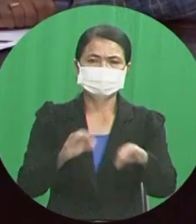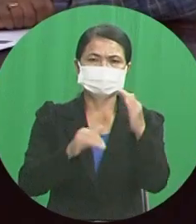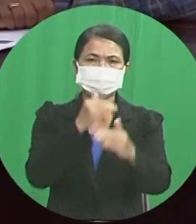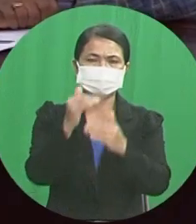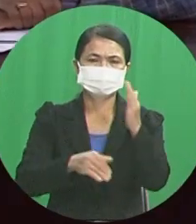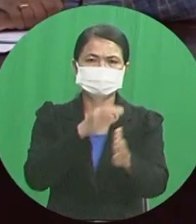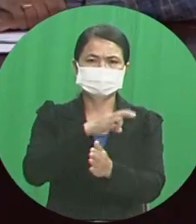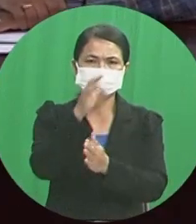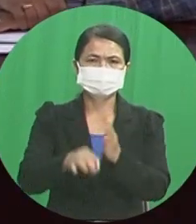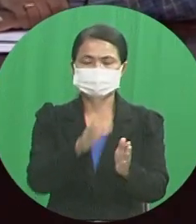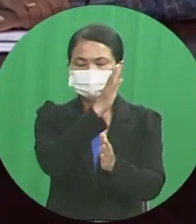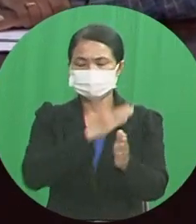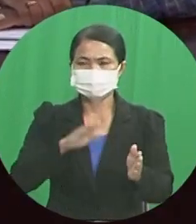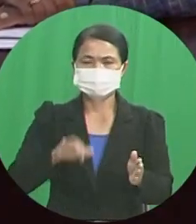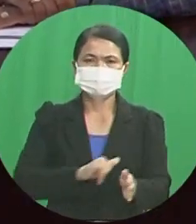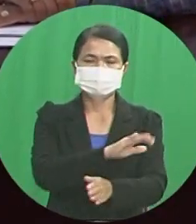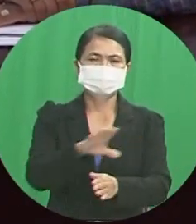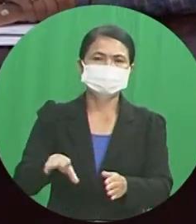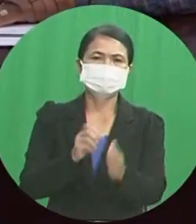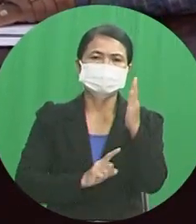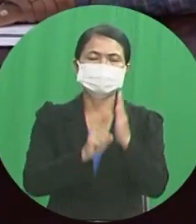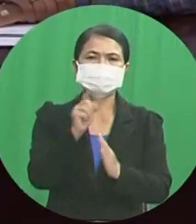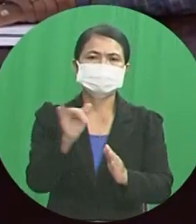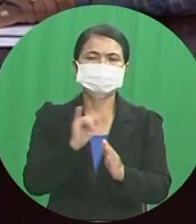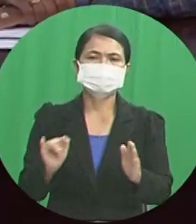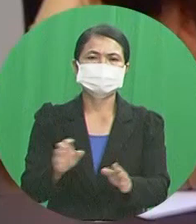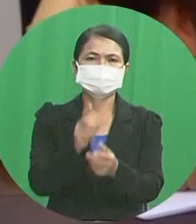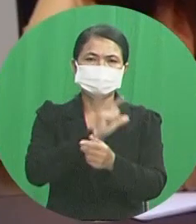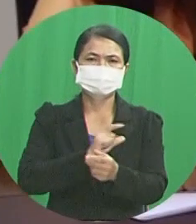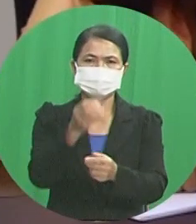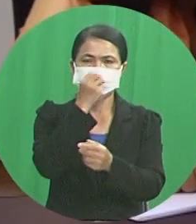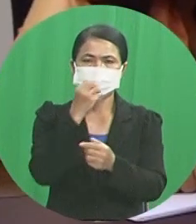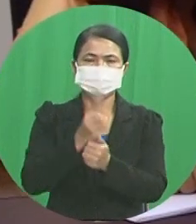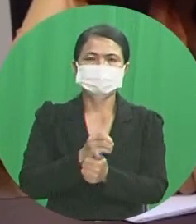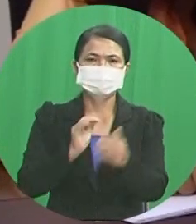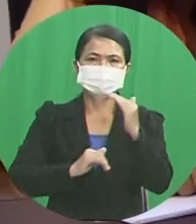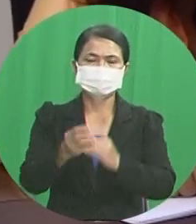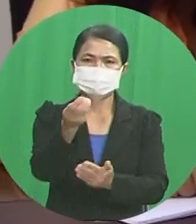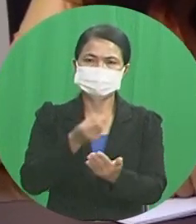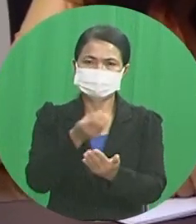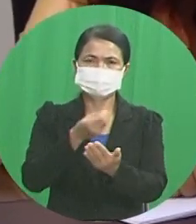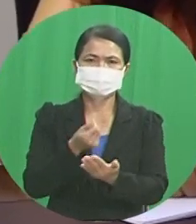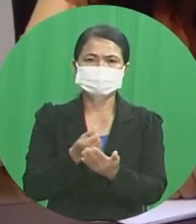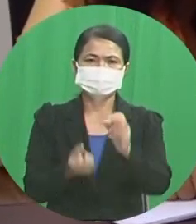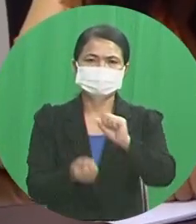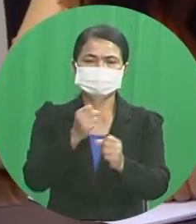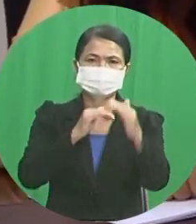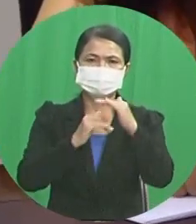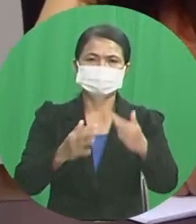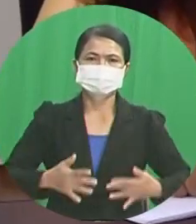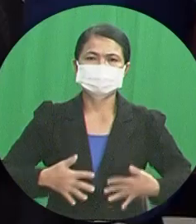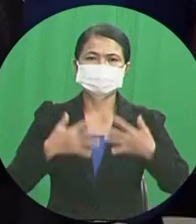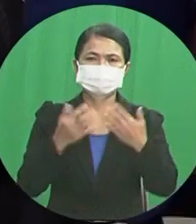ឌ្ឍវិស័យកសិកម្មកម្ពុជាឲ្យមានការរីកចម្រើនធានាបាននូវសន្តិសុខស្បៀងបង្កើនប្រាក់ចំណូលកែប្រែកម្រិតជីវ